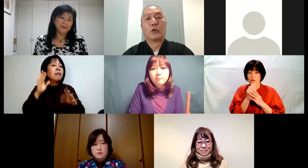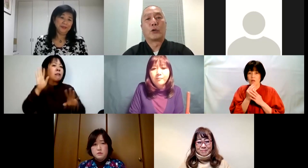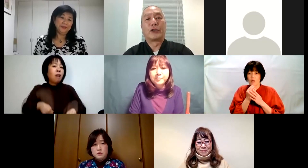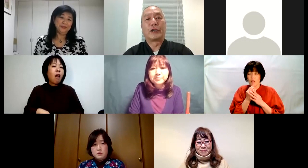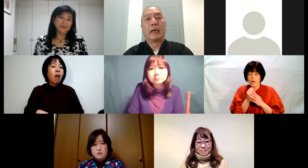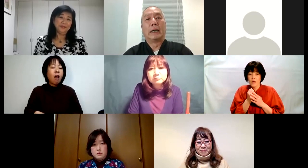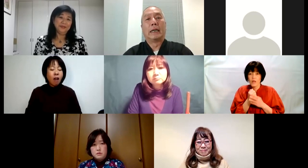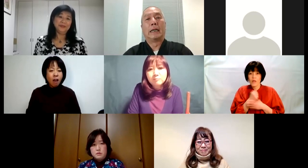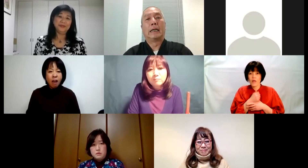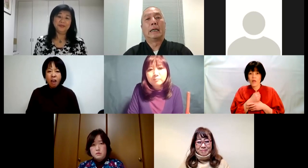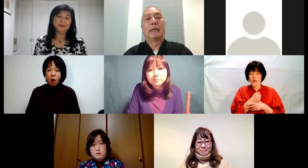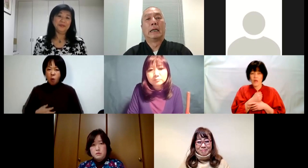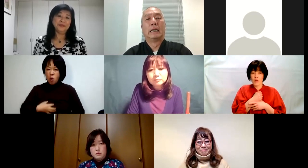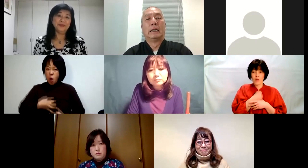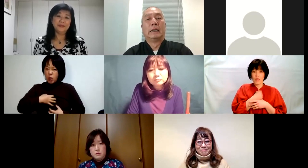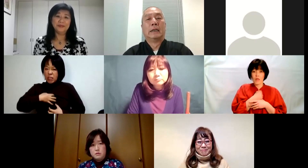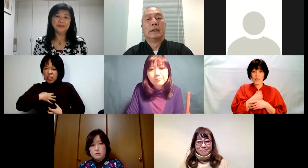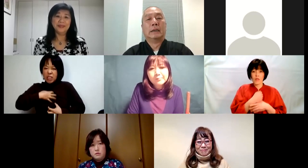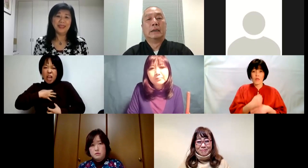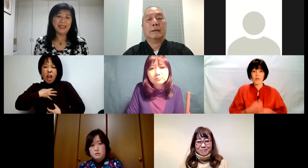ん。恐ろしか。